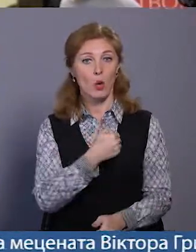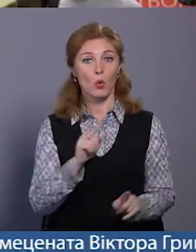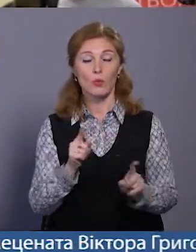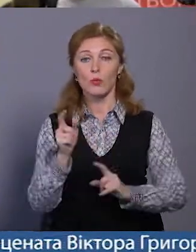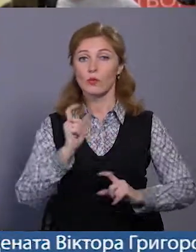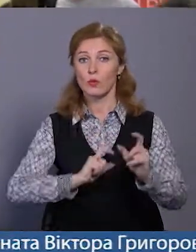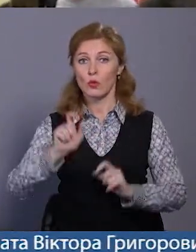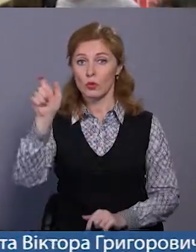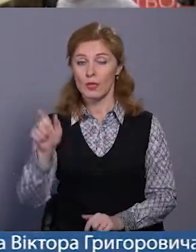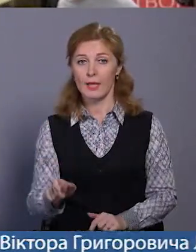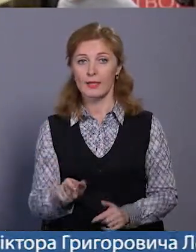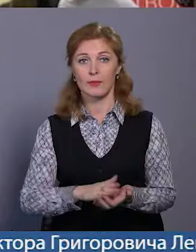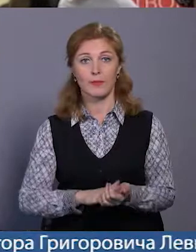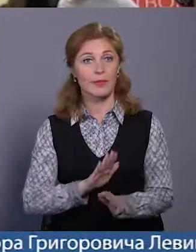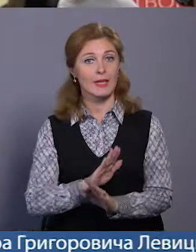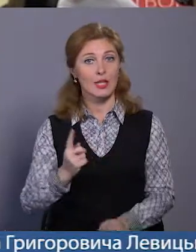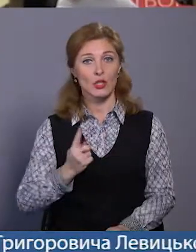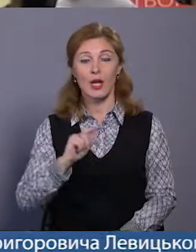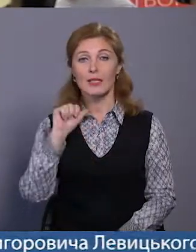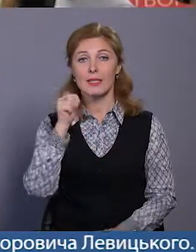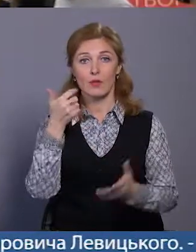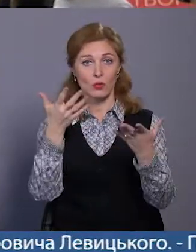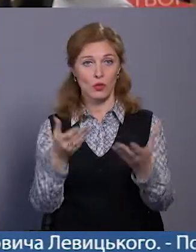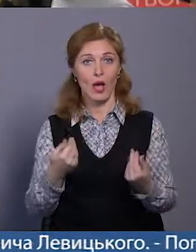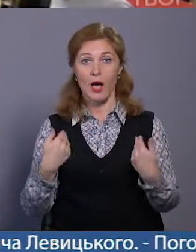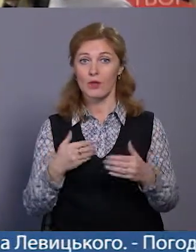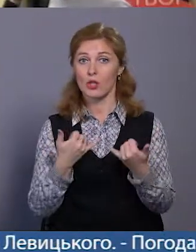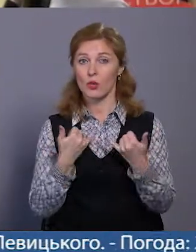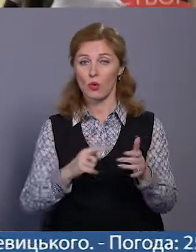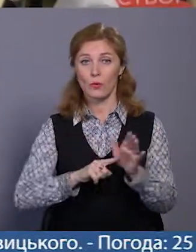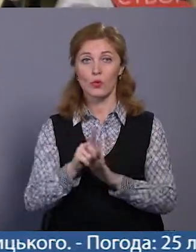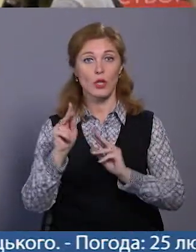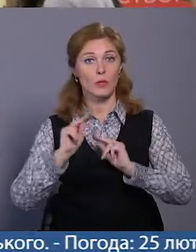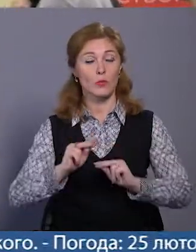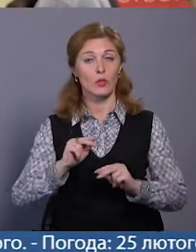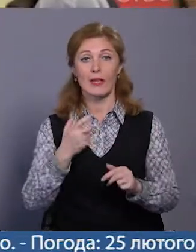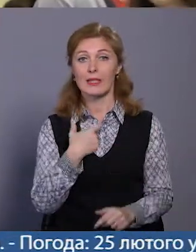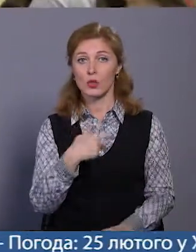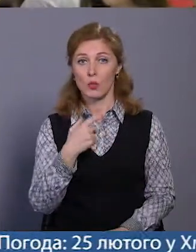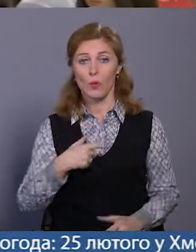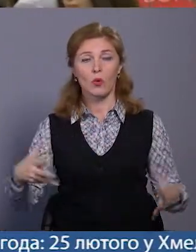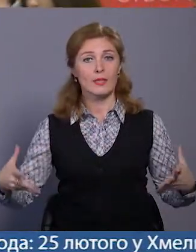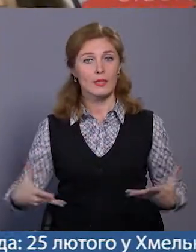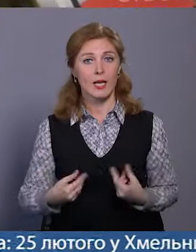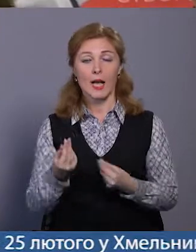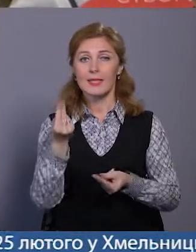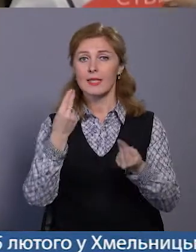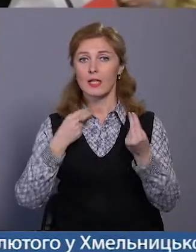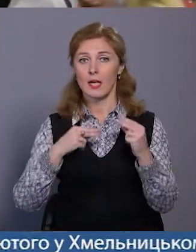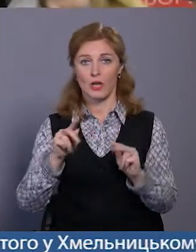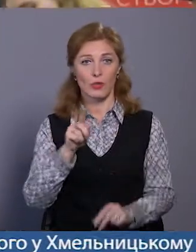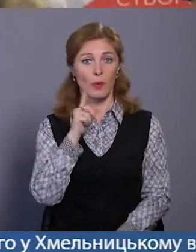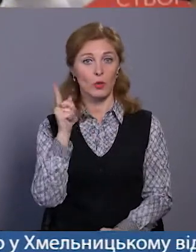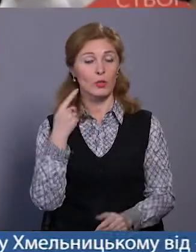студенти не чекали завтрашнього дня, а вже сьогодні починали працювати над собою, надихалися найкращими